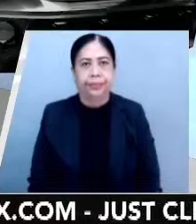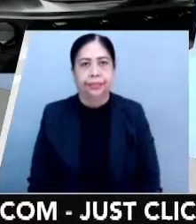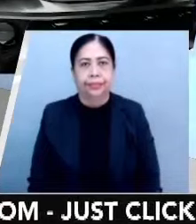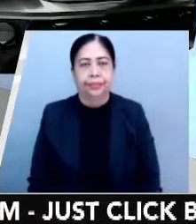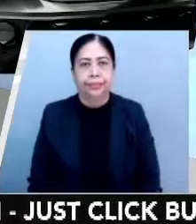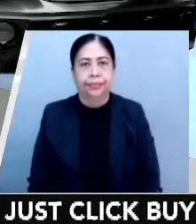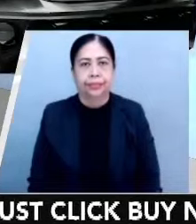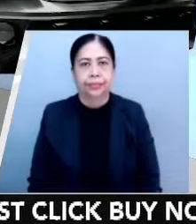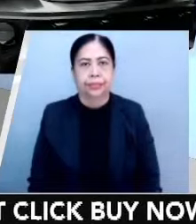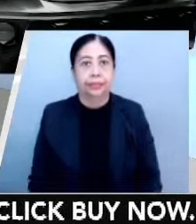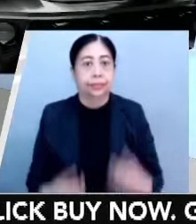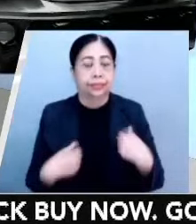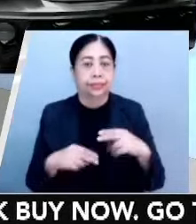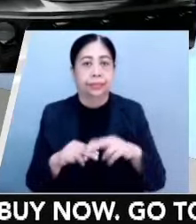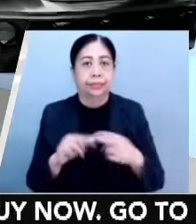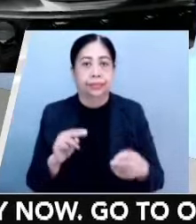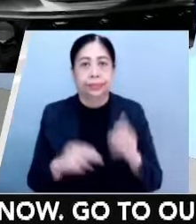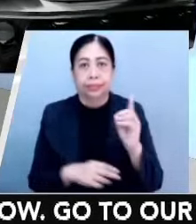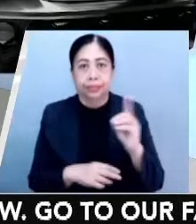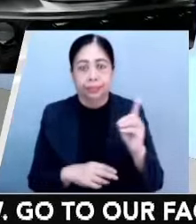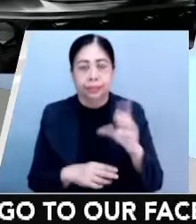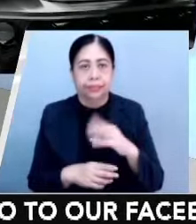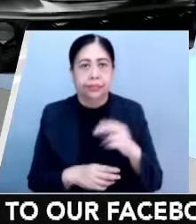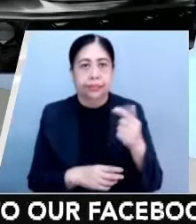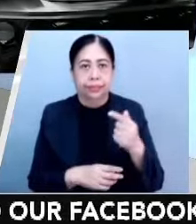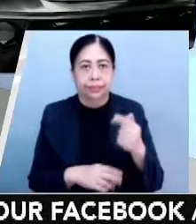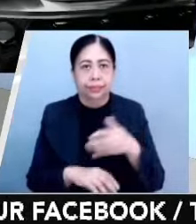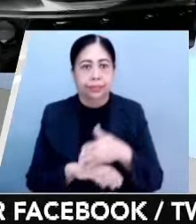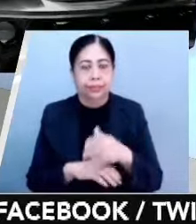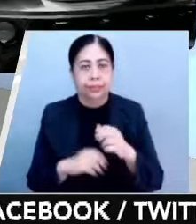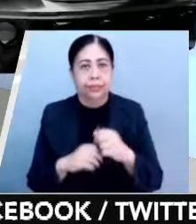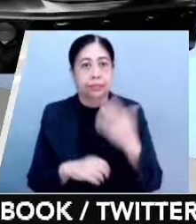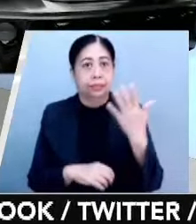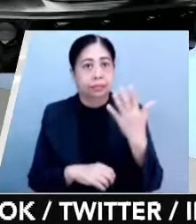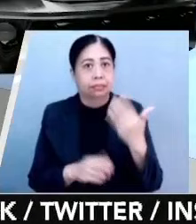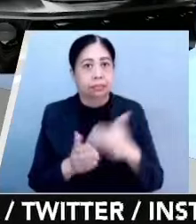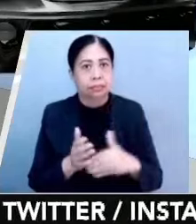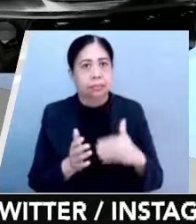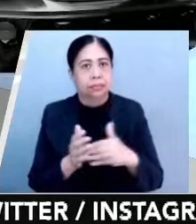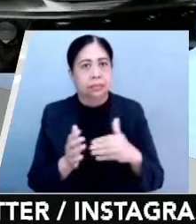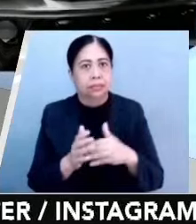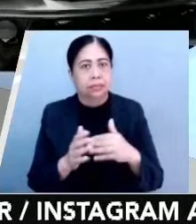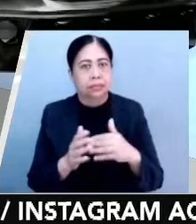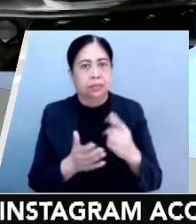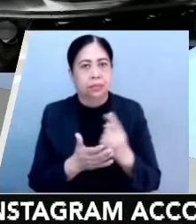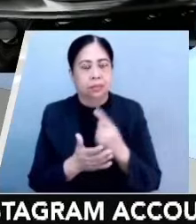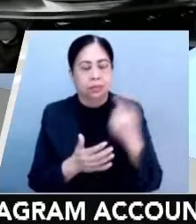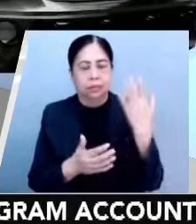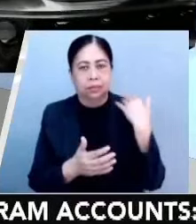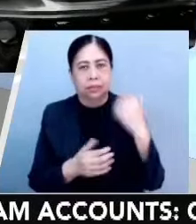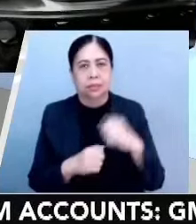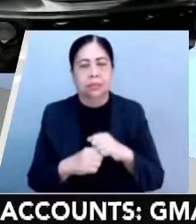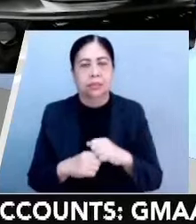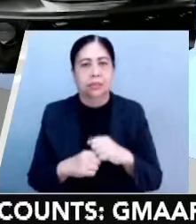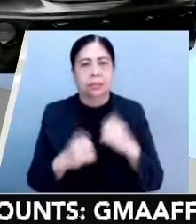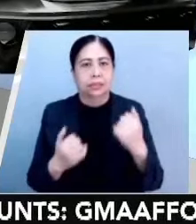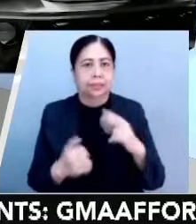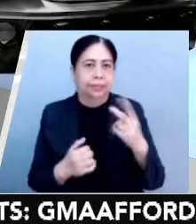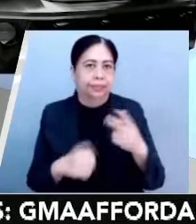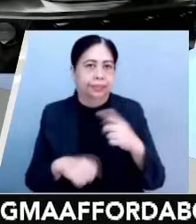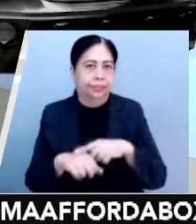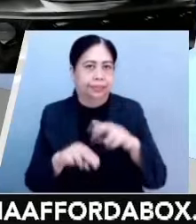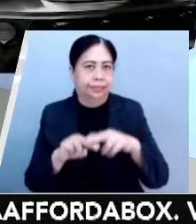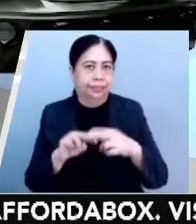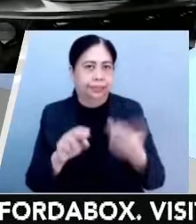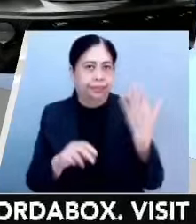May rollback na sa diesel at gasolina matapos po ang limang sunod-sunod na linggong taas presyo. Ikalawang rollback yan mula Enero